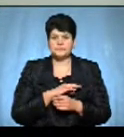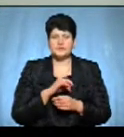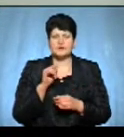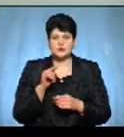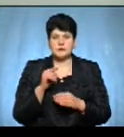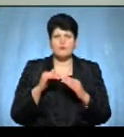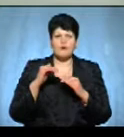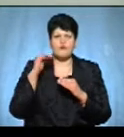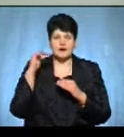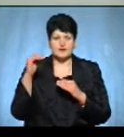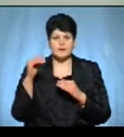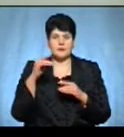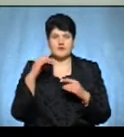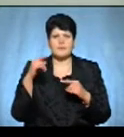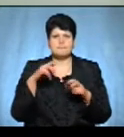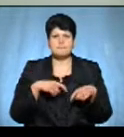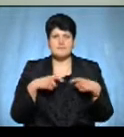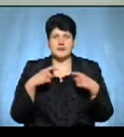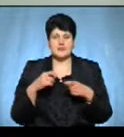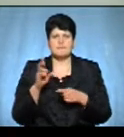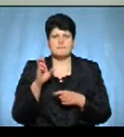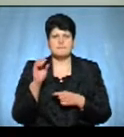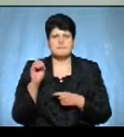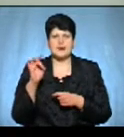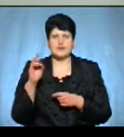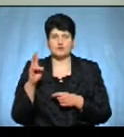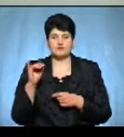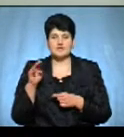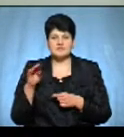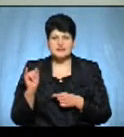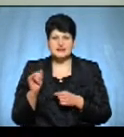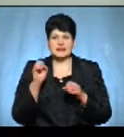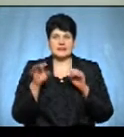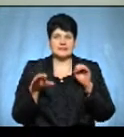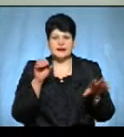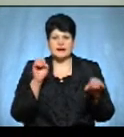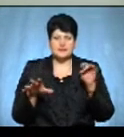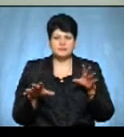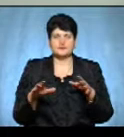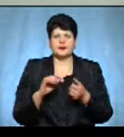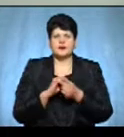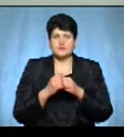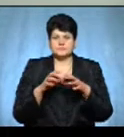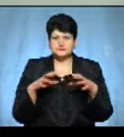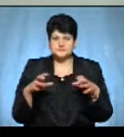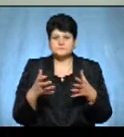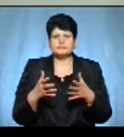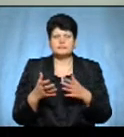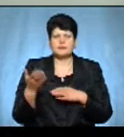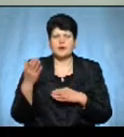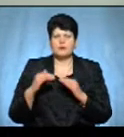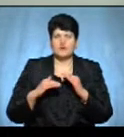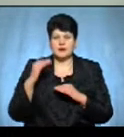по верхніх поверхах, і зверху бігали беркутівці, кидали звідти там то коктейлі, то бруківку на людей, і по верхніх поверхах вже вони